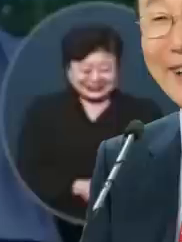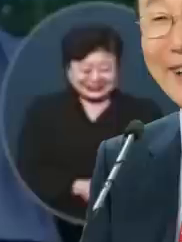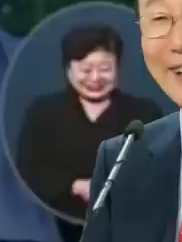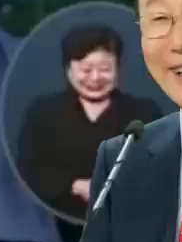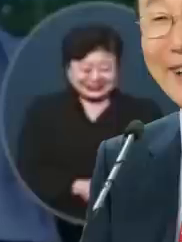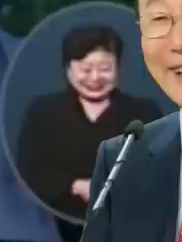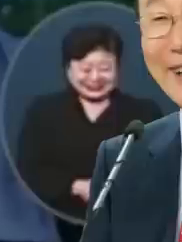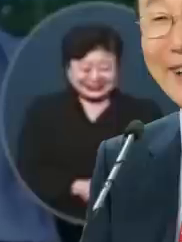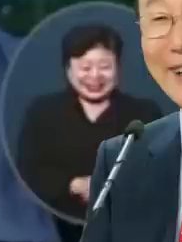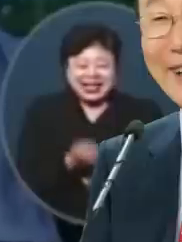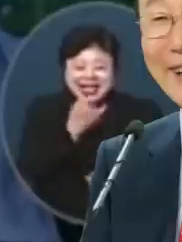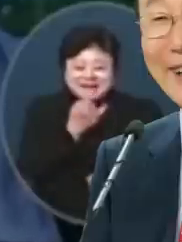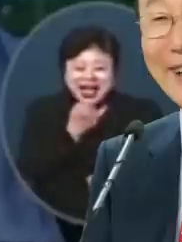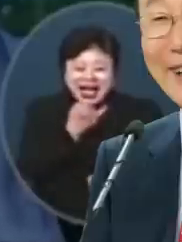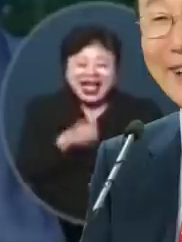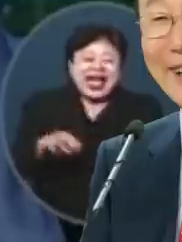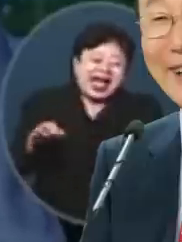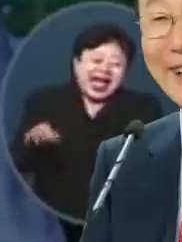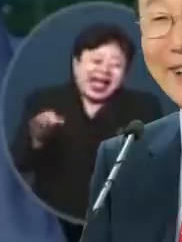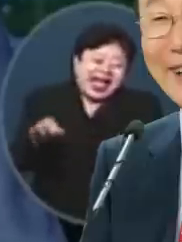하하하하. 여보십시오.